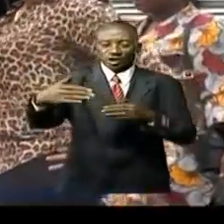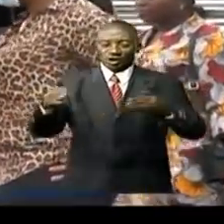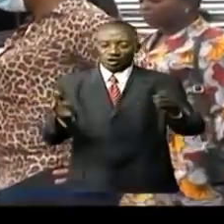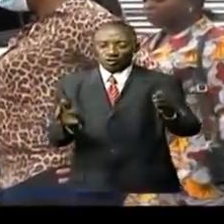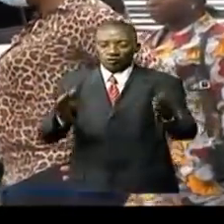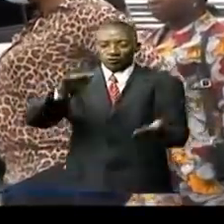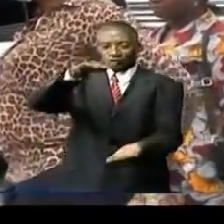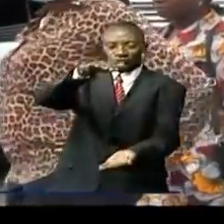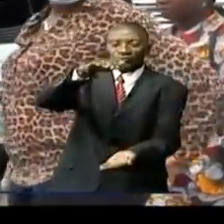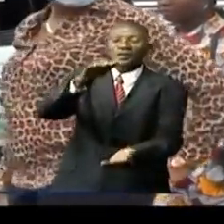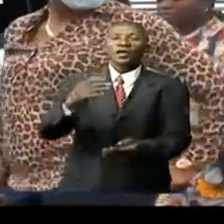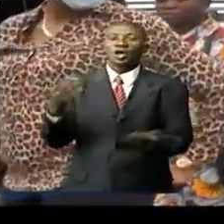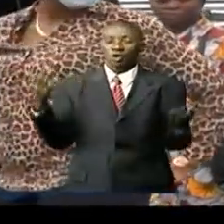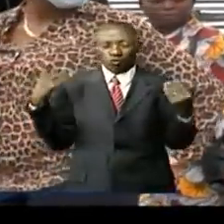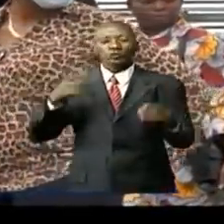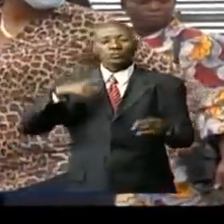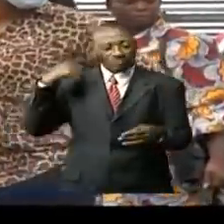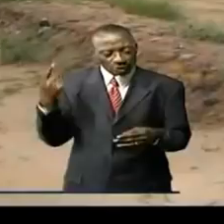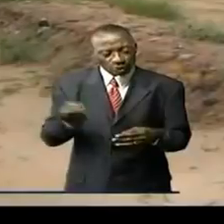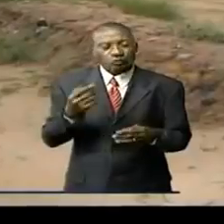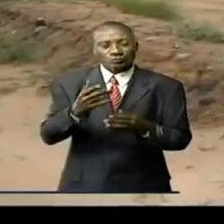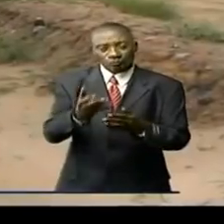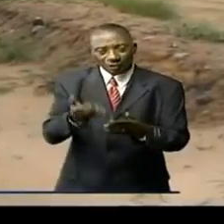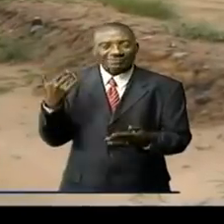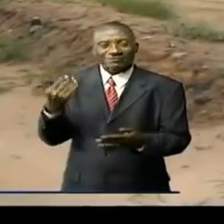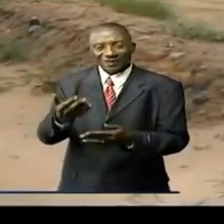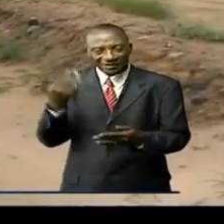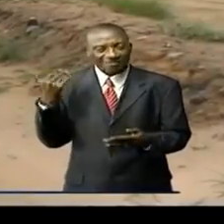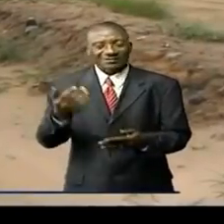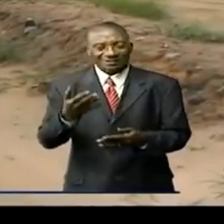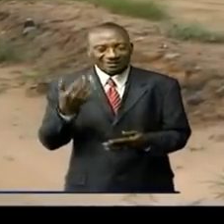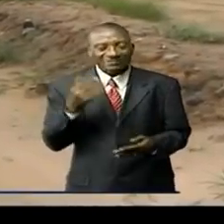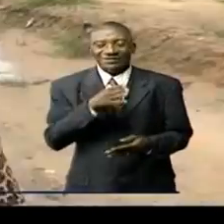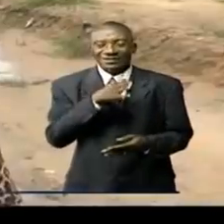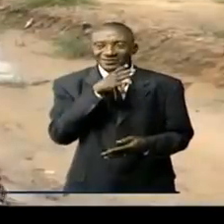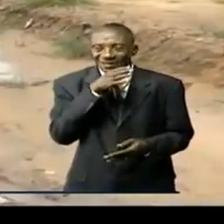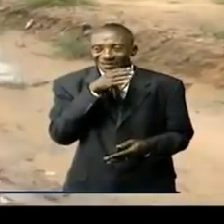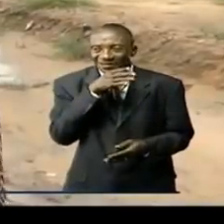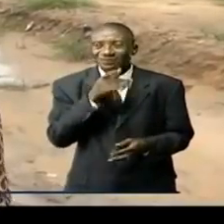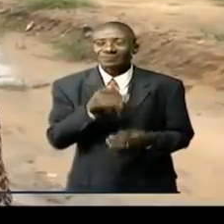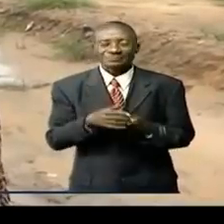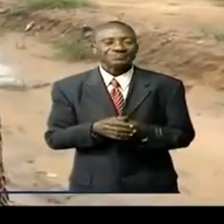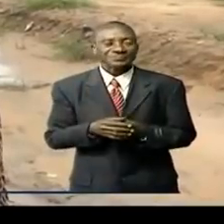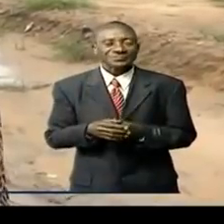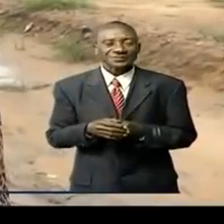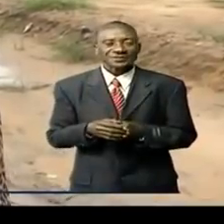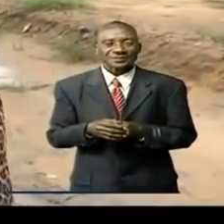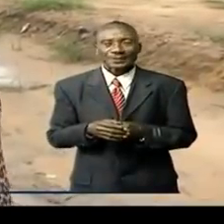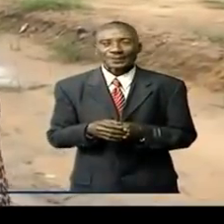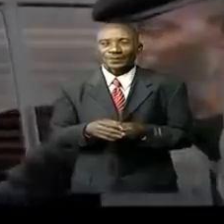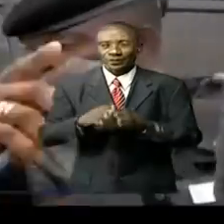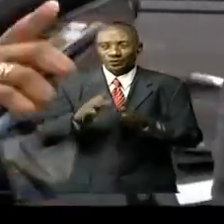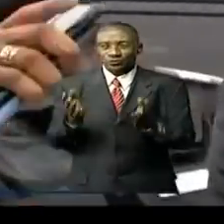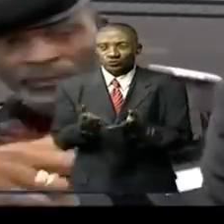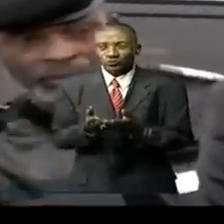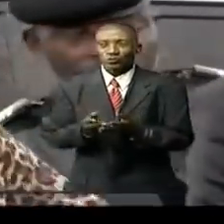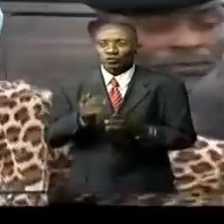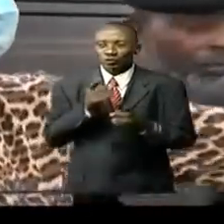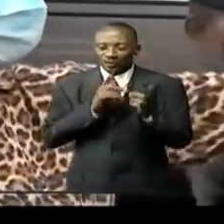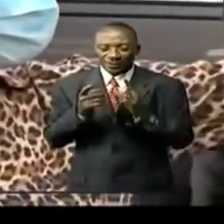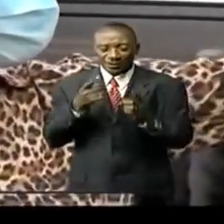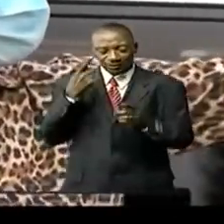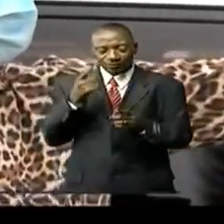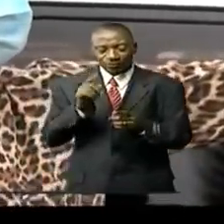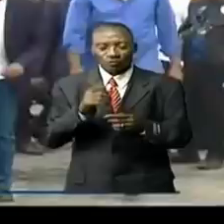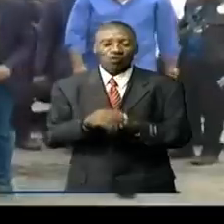environnementales. La commissaire générale et ses hôtes se sont convenus aussi sur l'organisation des ateliers de renforcement des capacités